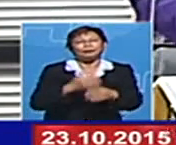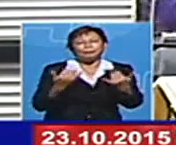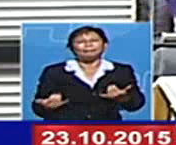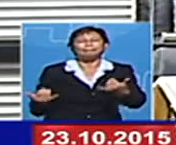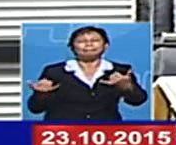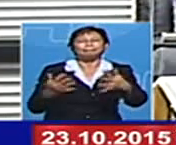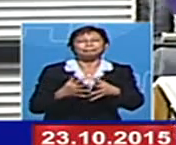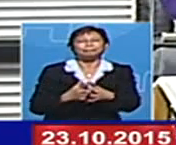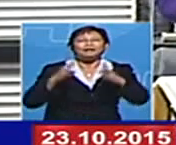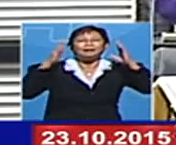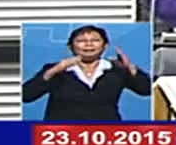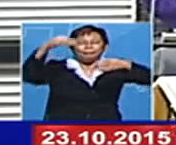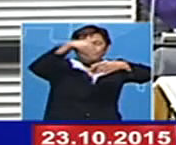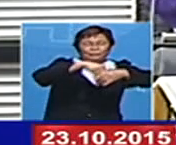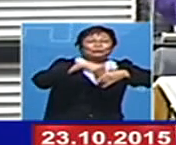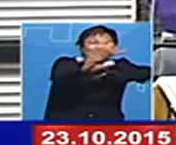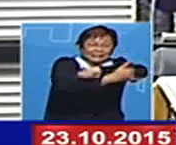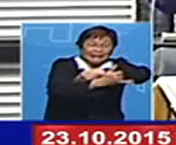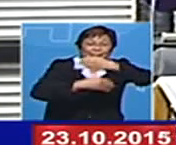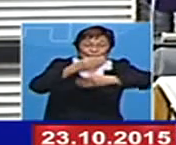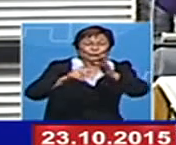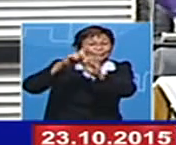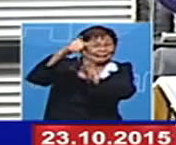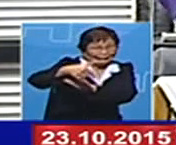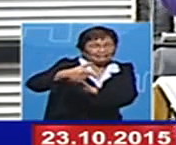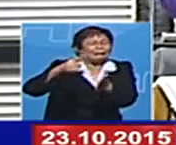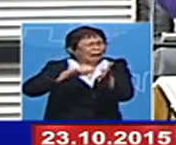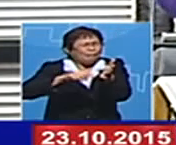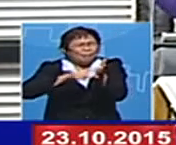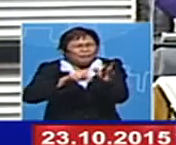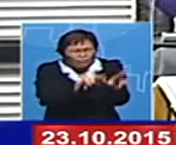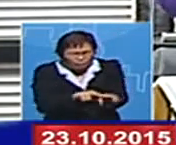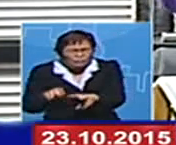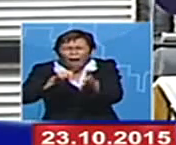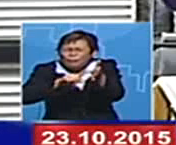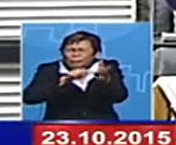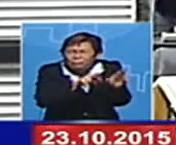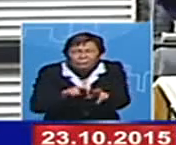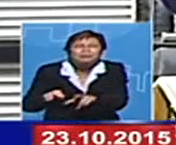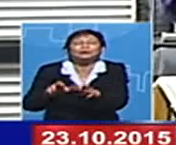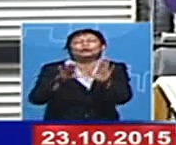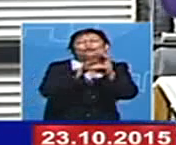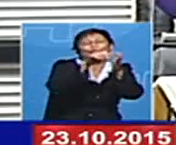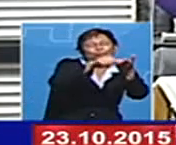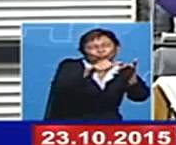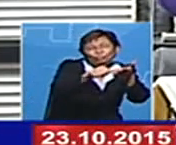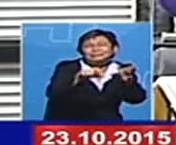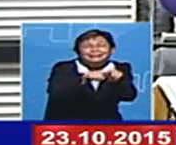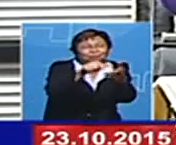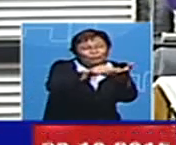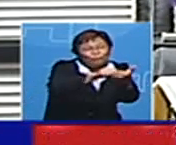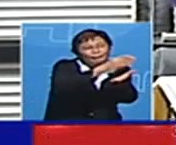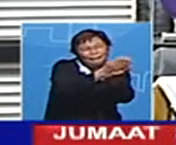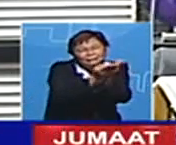gelanggang negara maju kelak dalam apa jua yang direncanakan seperti dokumen bajet ini